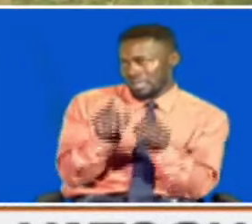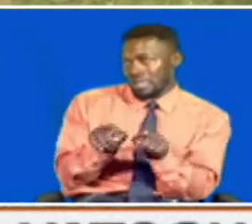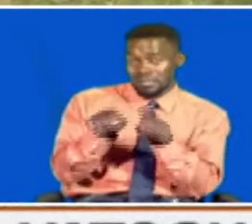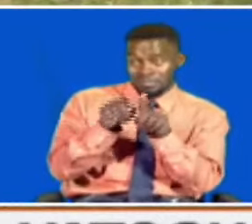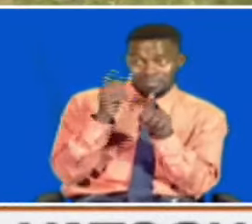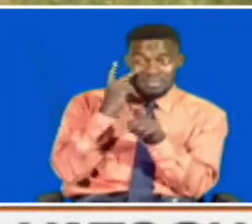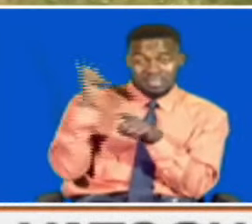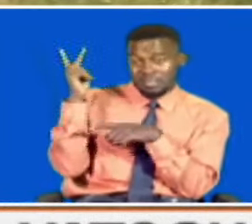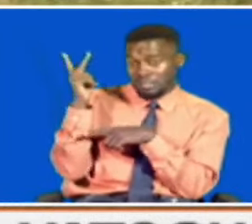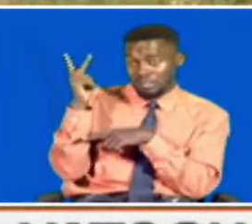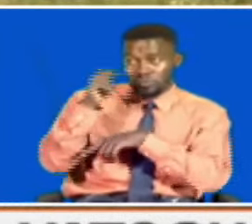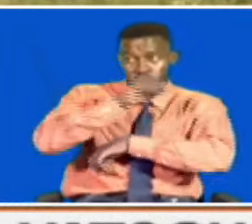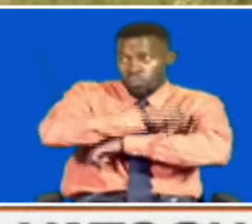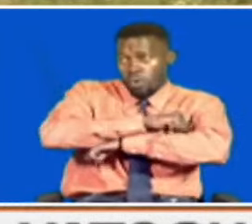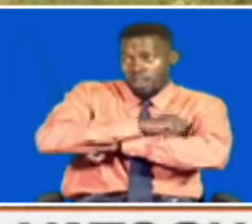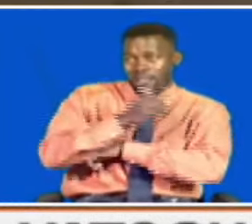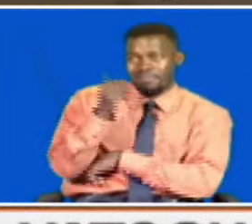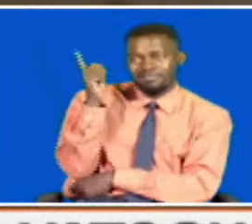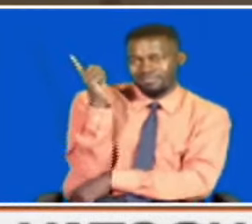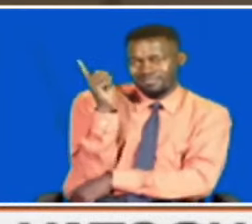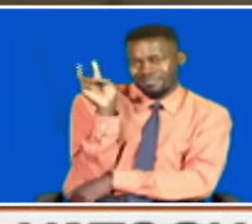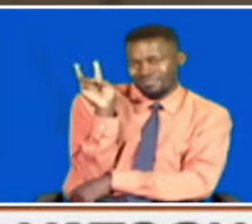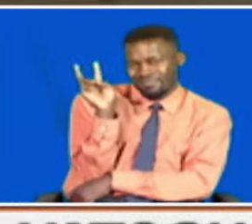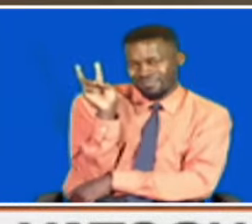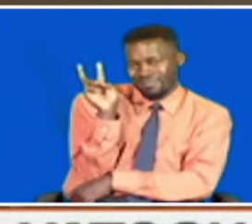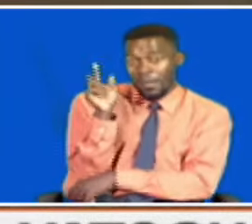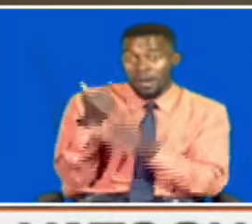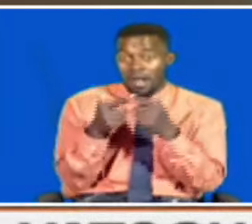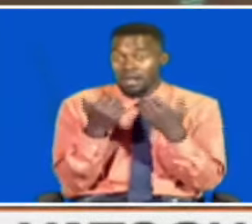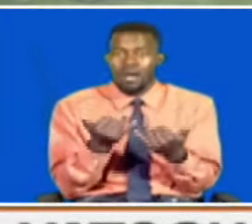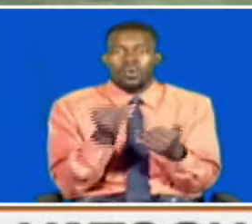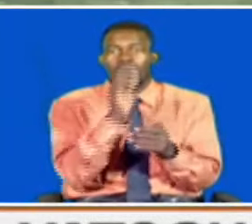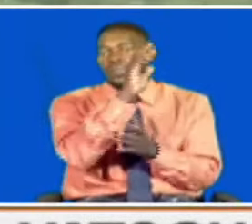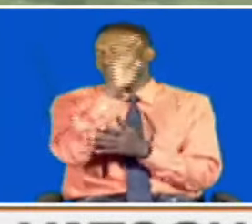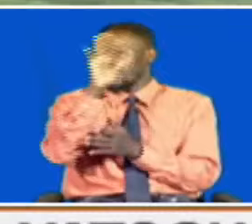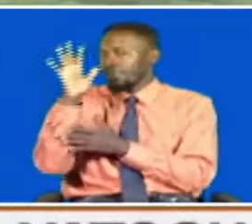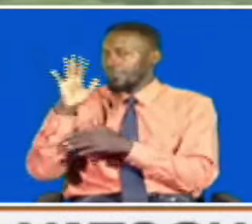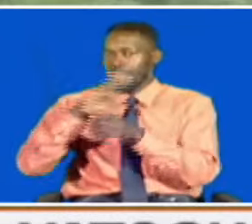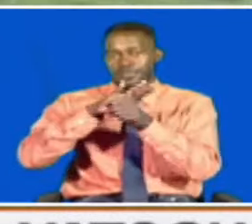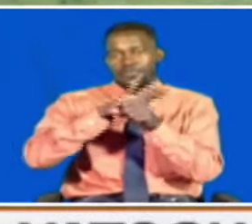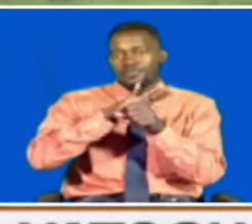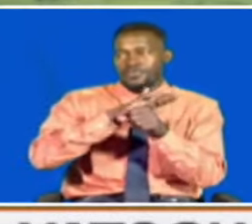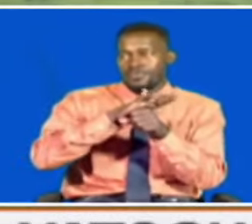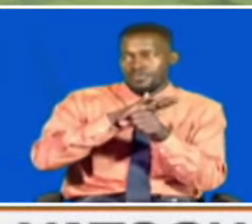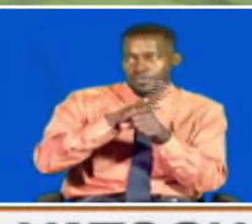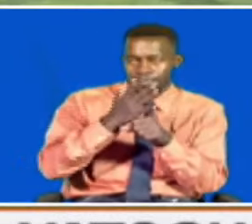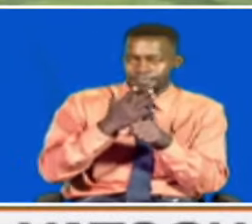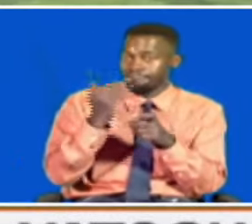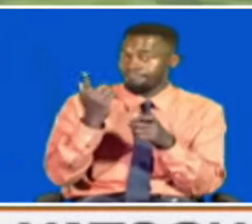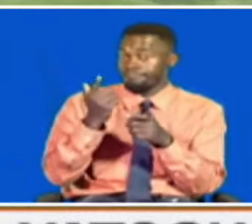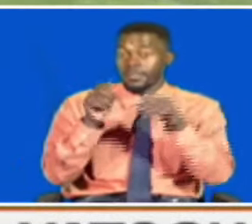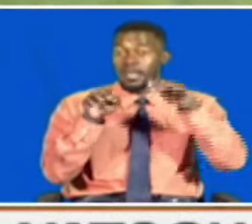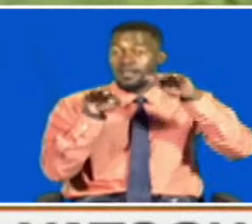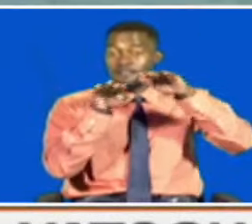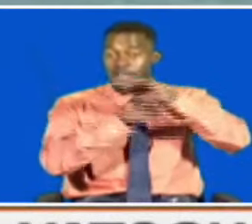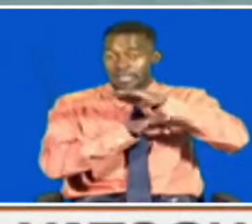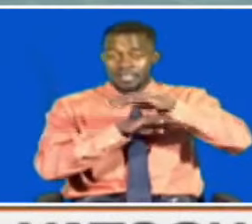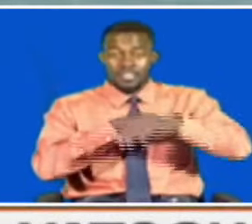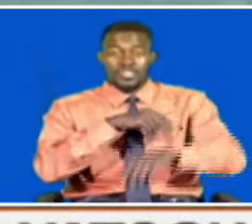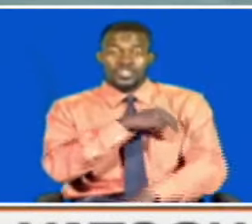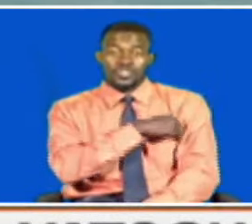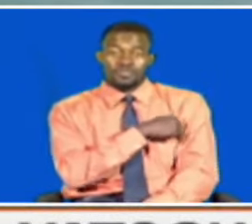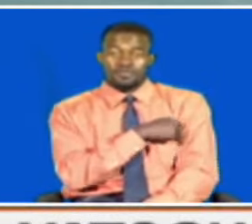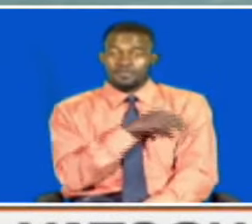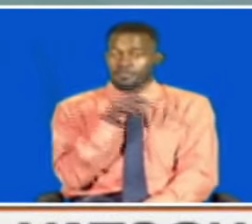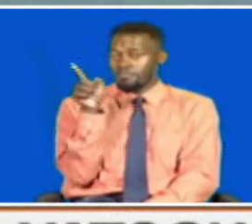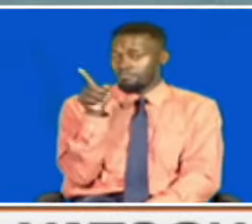ya binadamu wala sio kichaka kama ilivyo sasa. William Yegon, naibu chifu mstaafu wa eneo hili, alikuwa